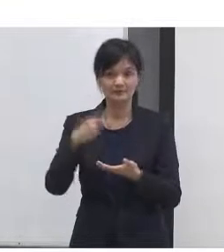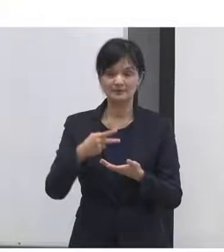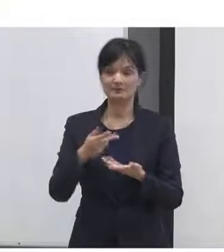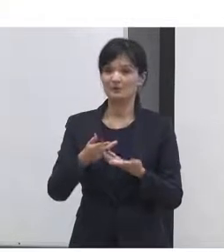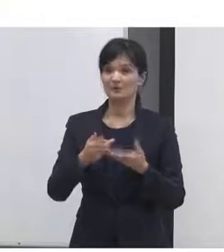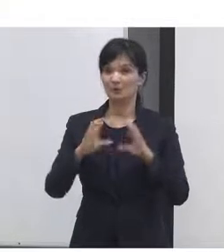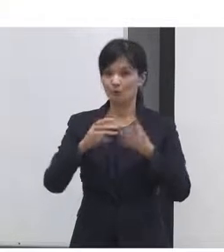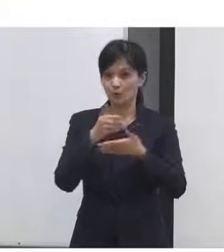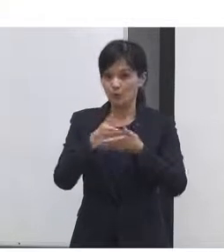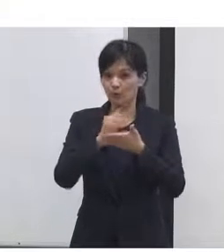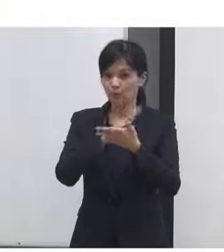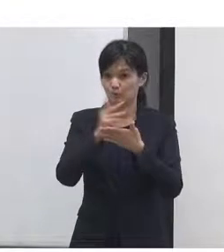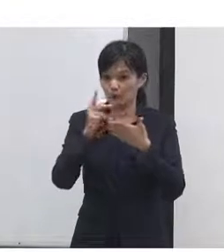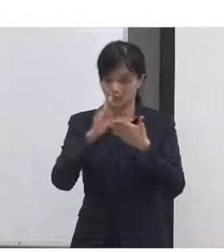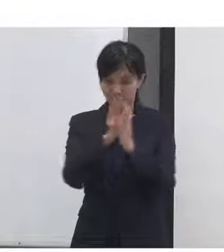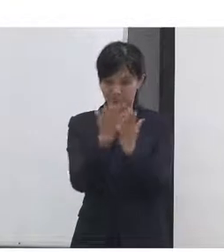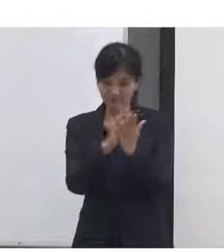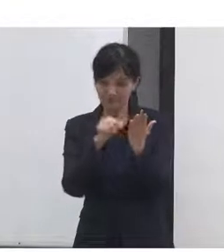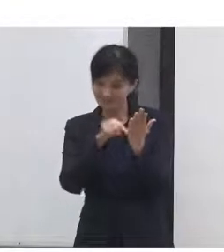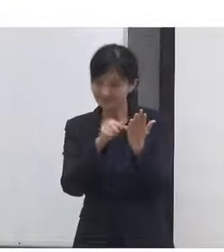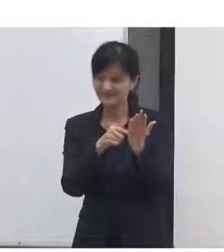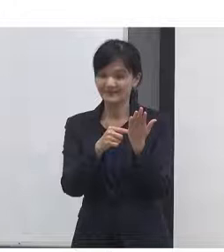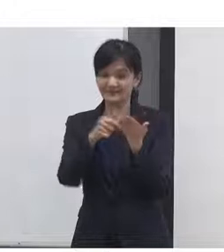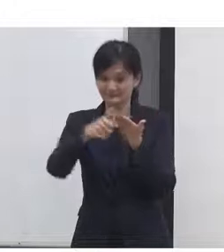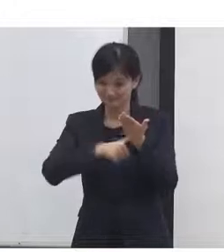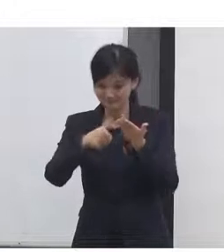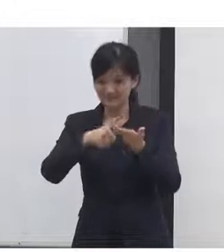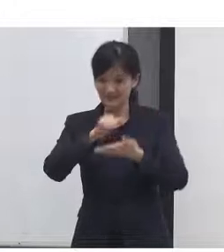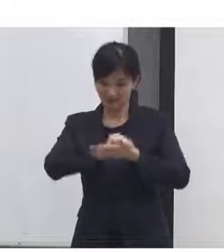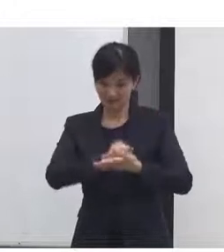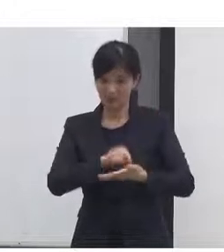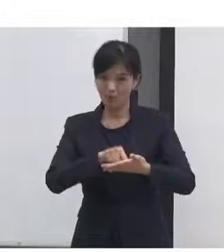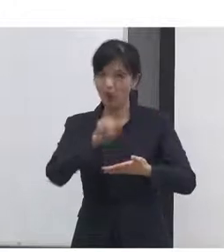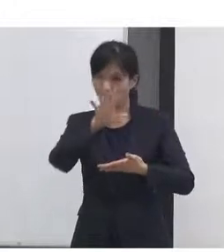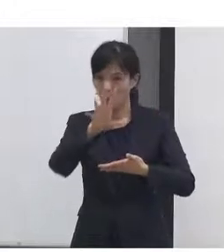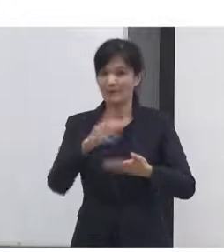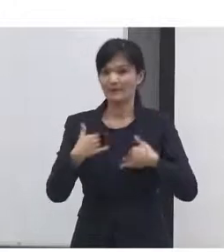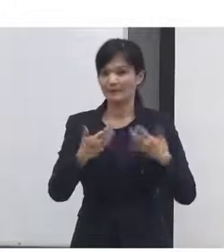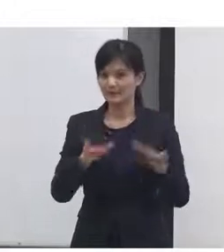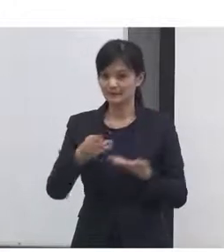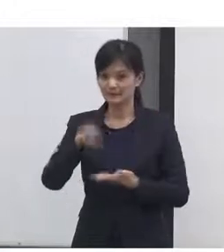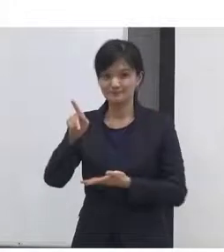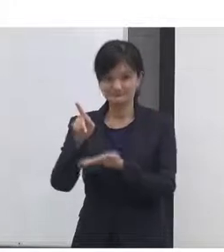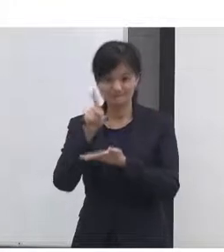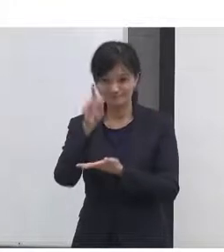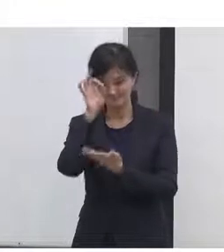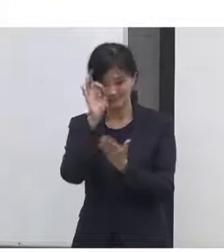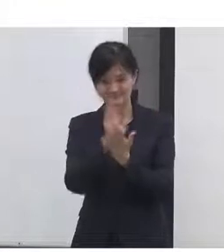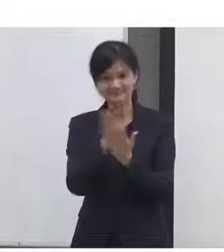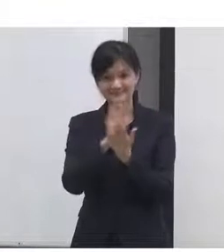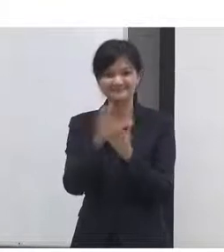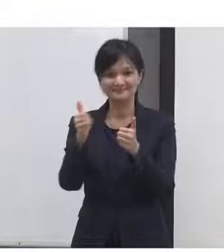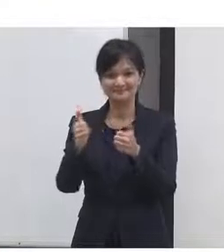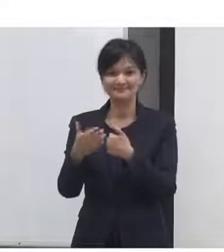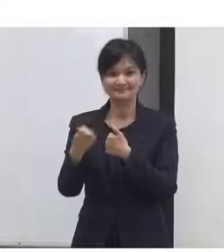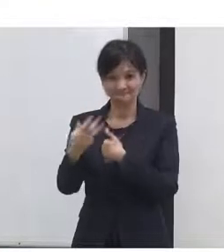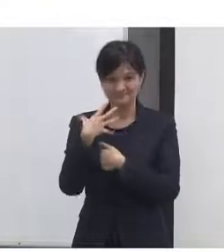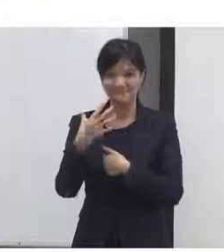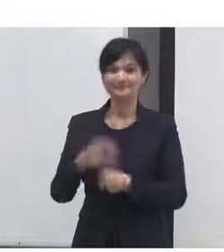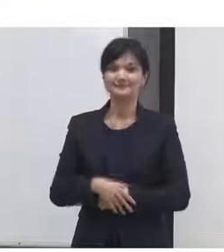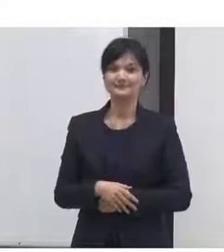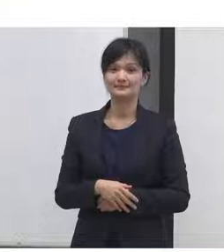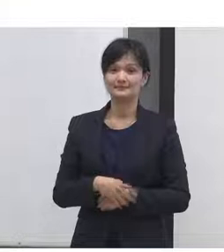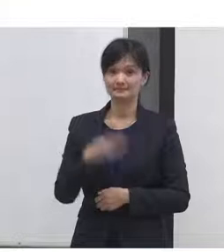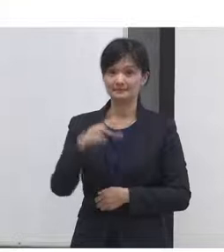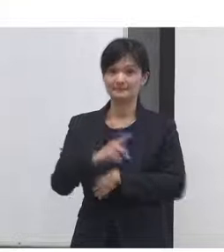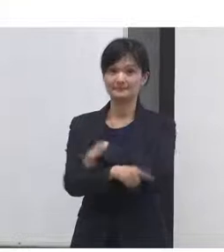的68页到79页，欢迎大家可以参考，就是真的是非常学术的讨论，谢谢大家增加我们这一场的质量。对，那最后两个问